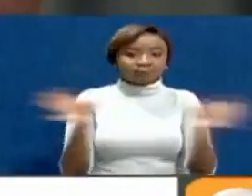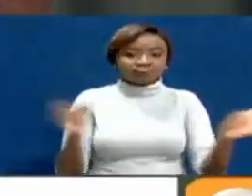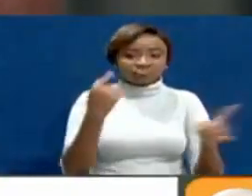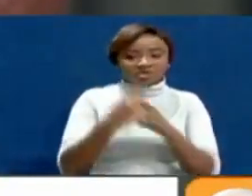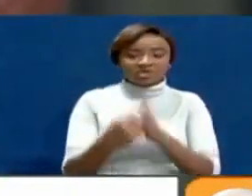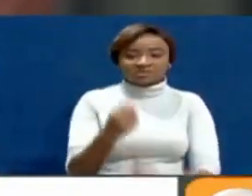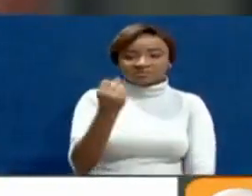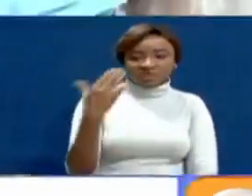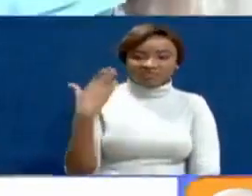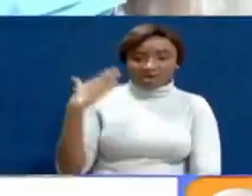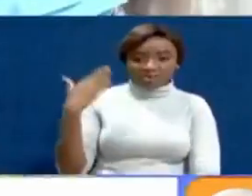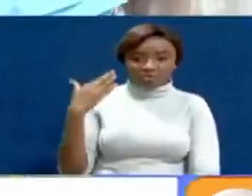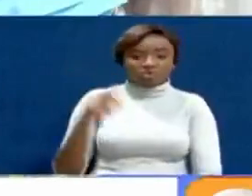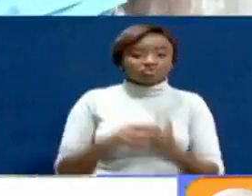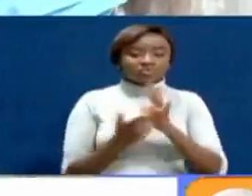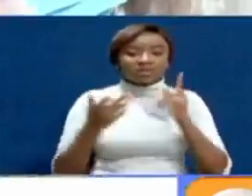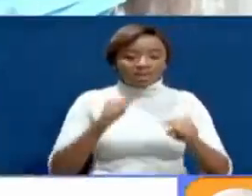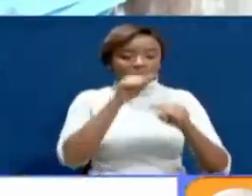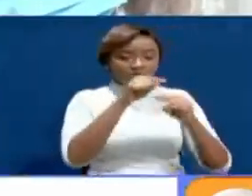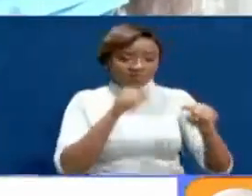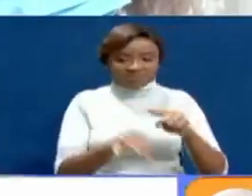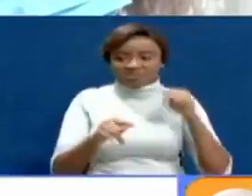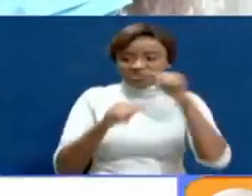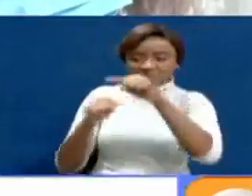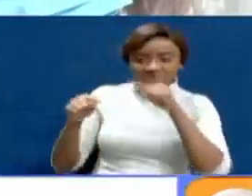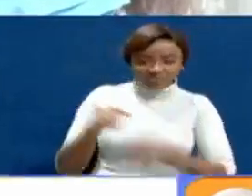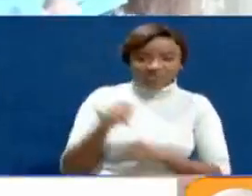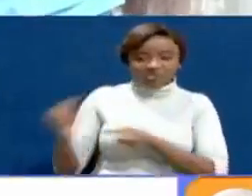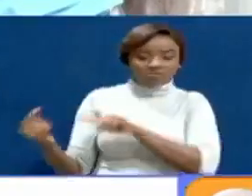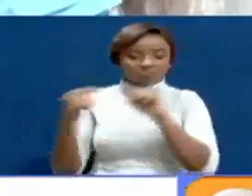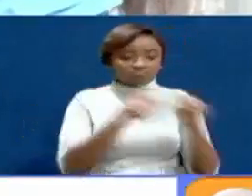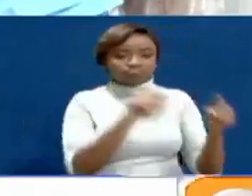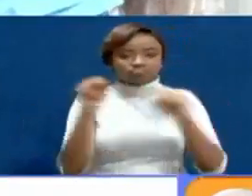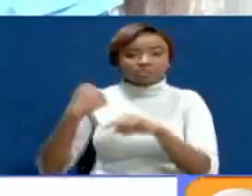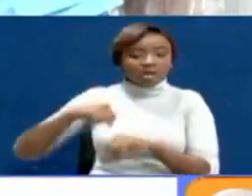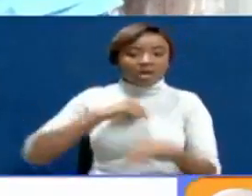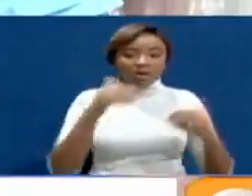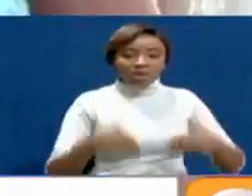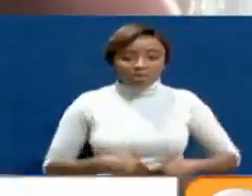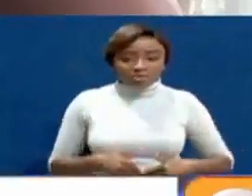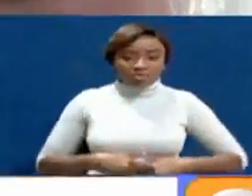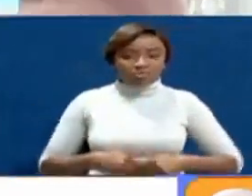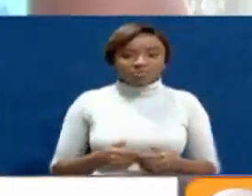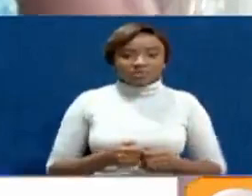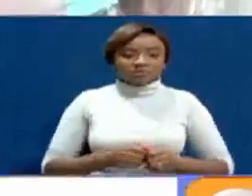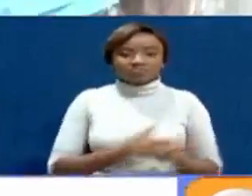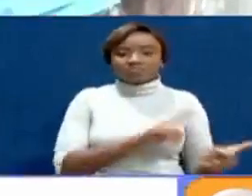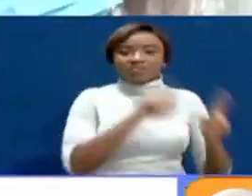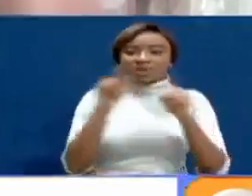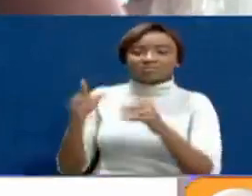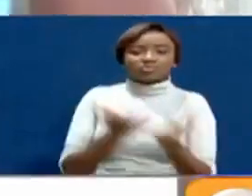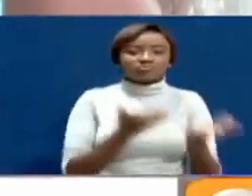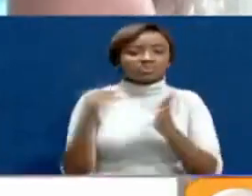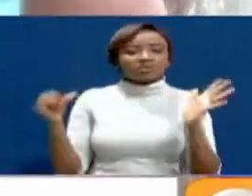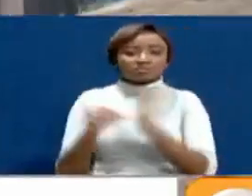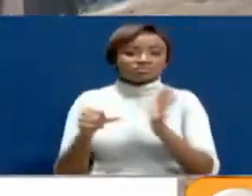5 iliyopita. Sasa iko tit for tat. Wanakuja huku kutuanza huku. Sisi vijana wetu hajawahi toka huku. Waende huko kuanza nini?